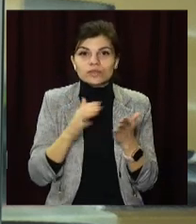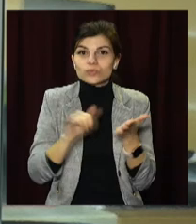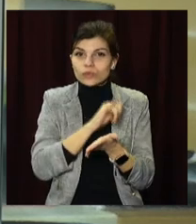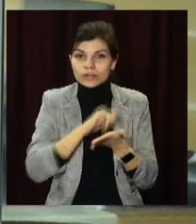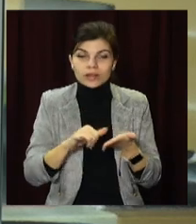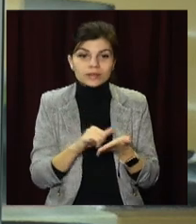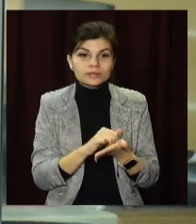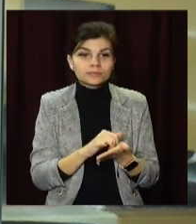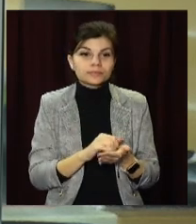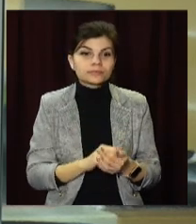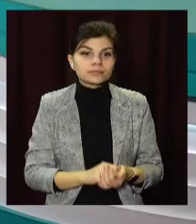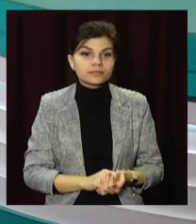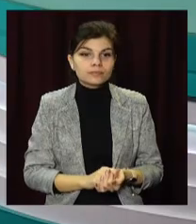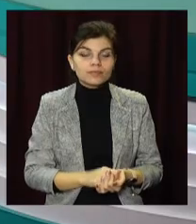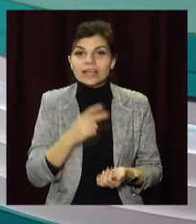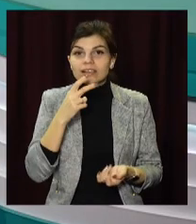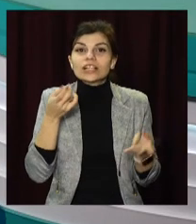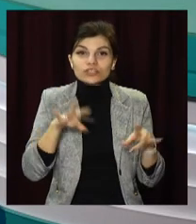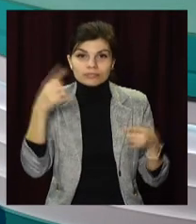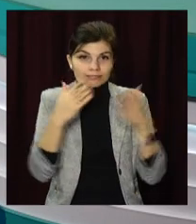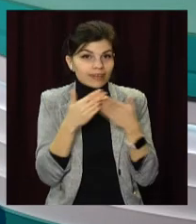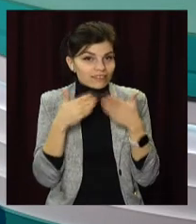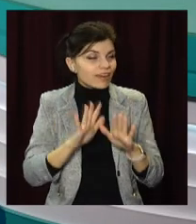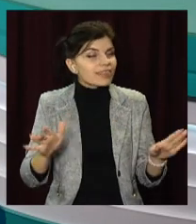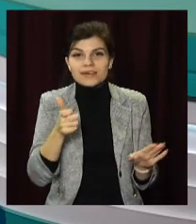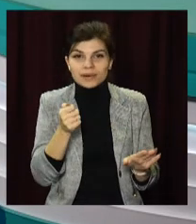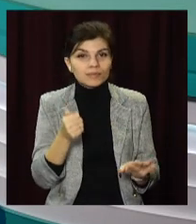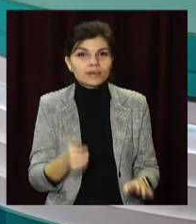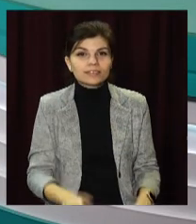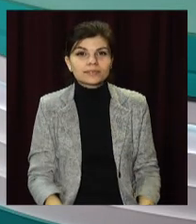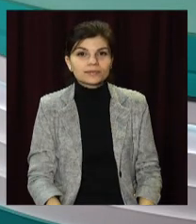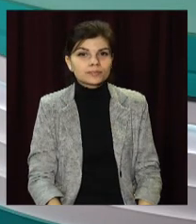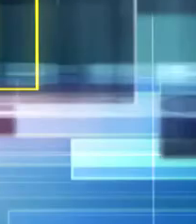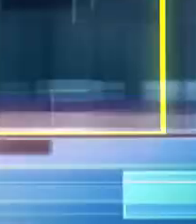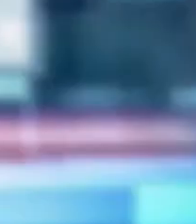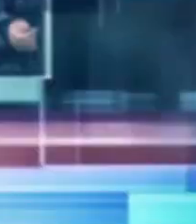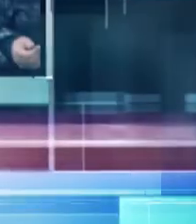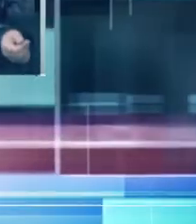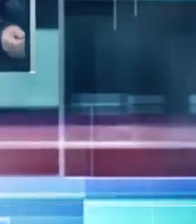мережах та на нашому YouTube-каналі. Залишайтеся з відкритим та не перемикайте.